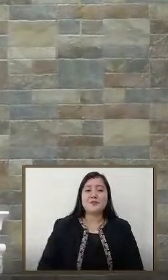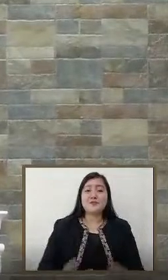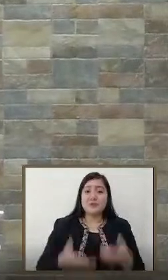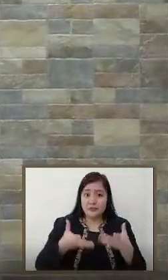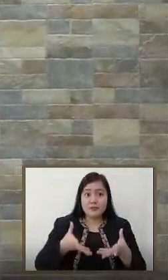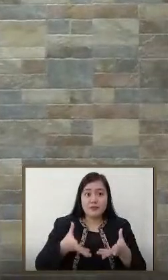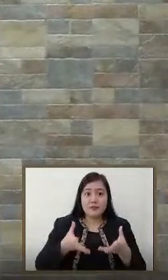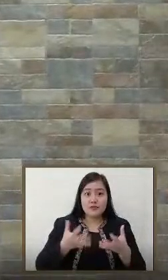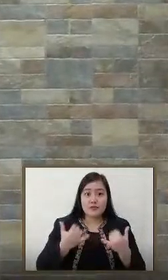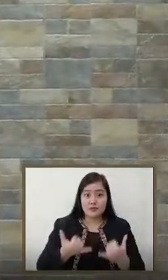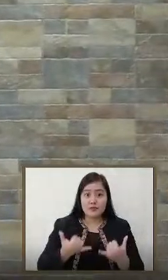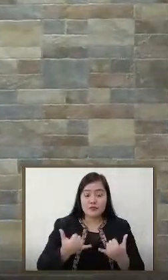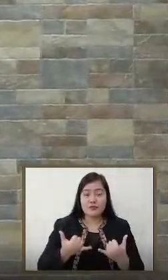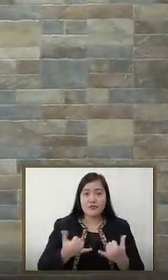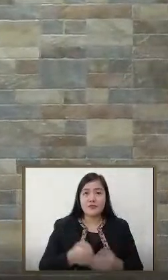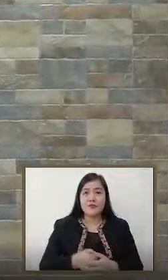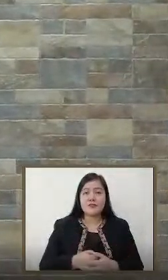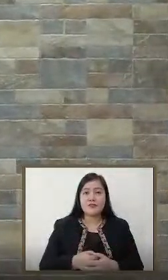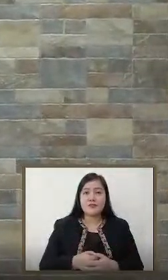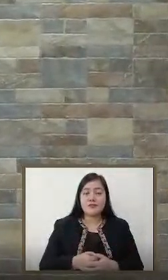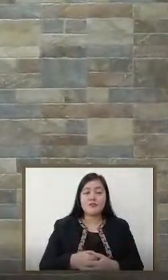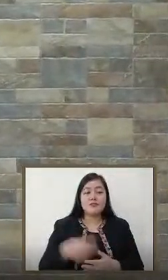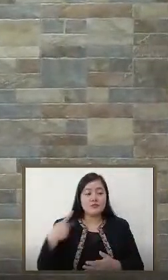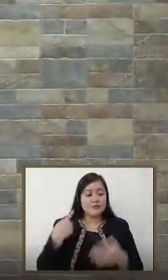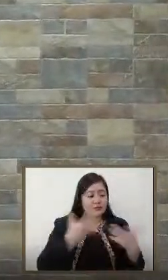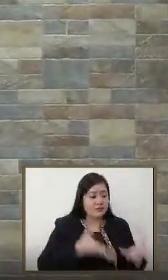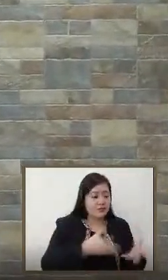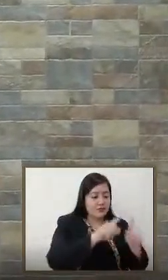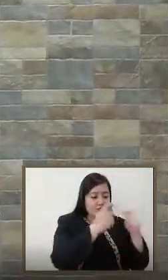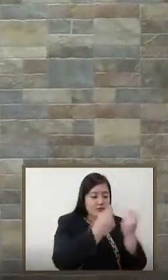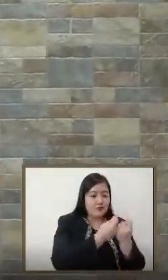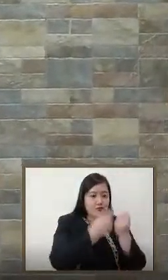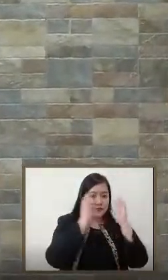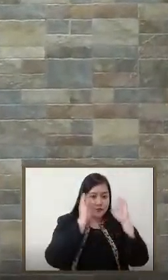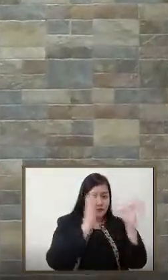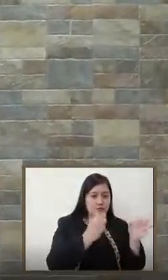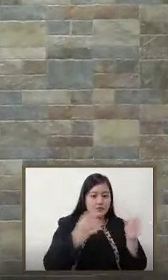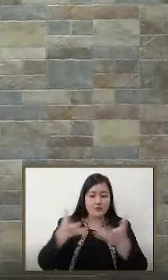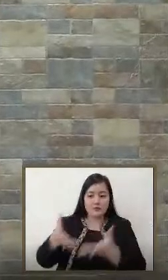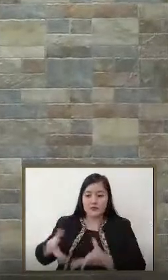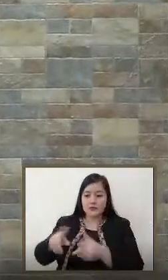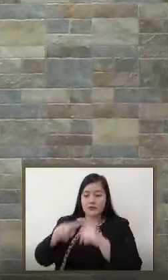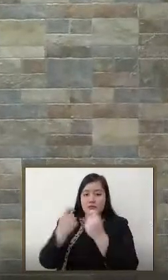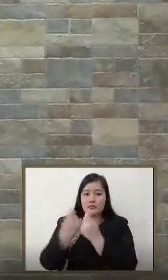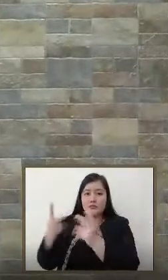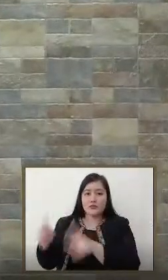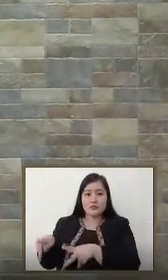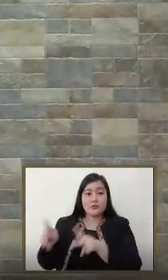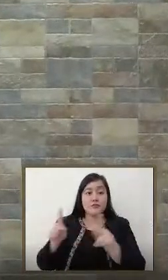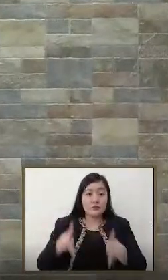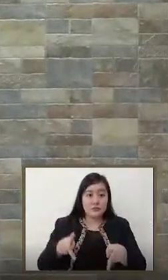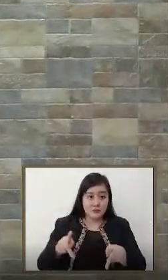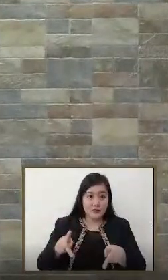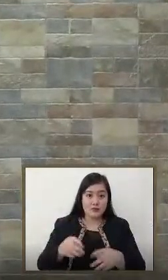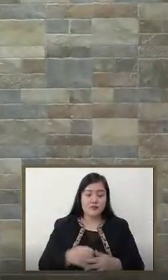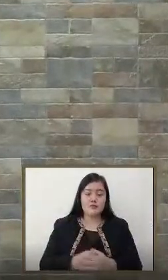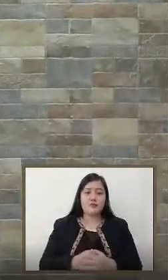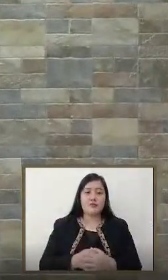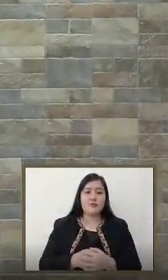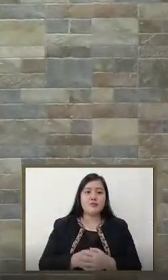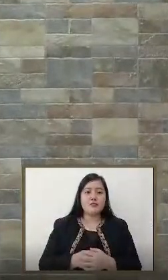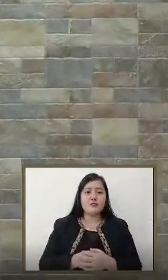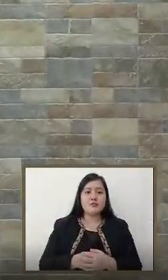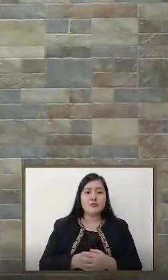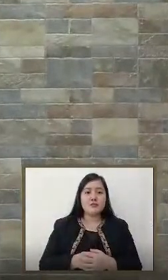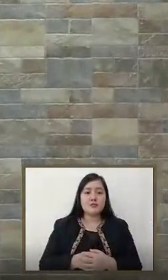kapatid. Focus, then after napaka-focus, then what is next? Preparation.